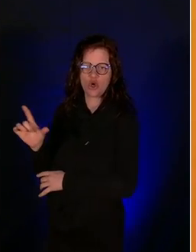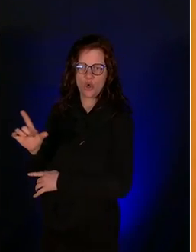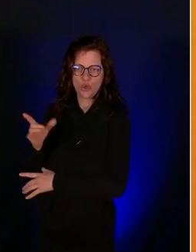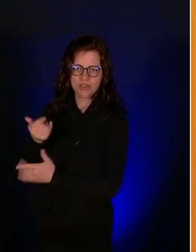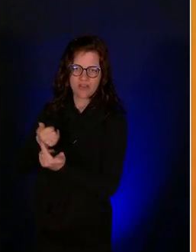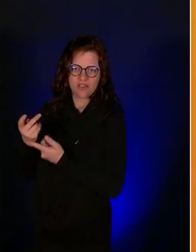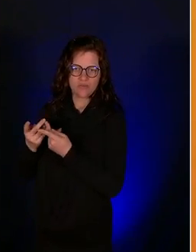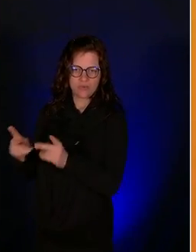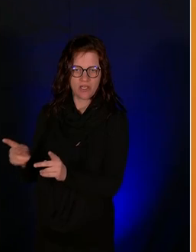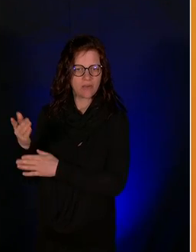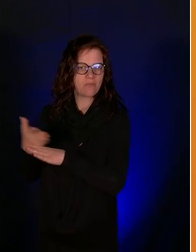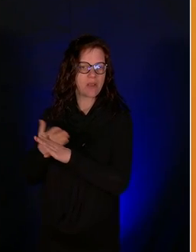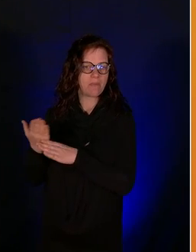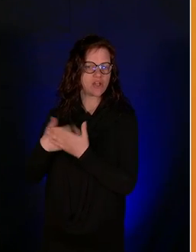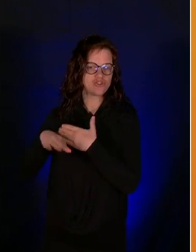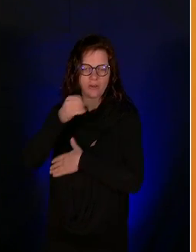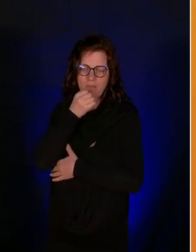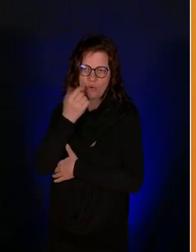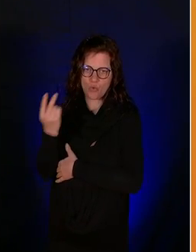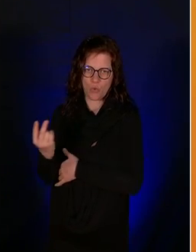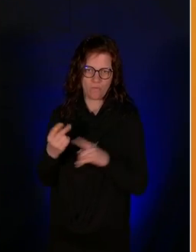se prépare au micro 2.